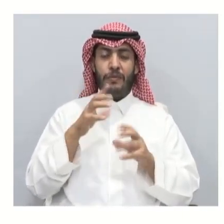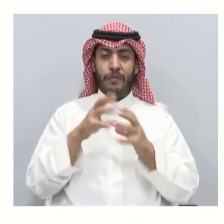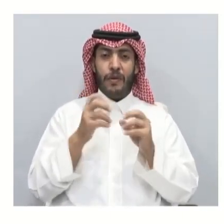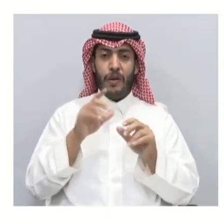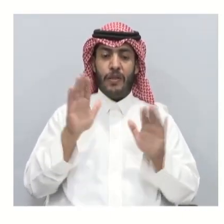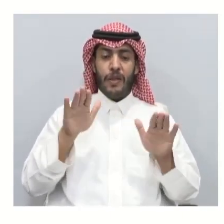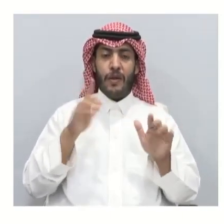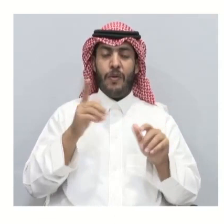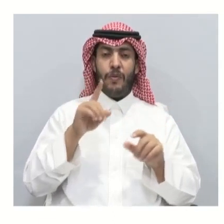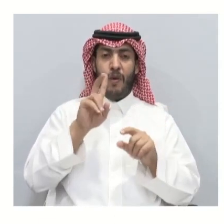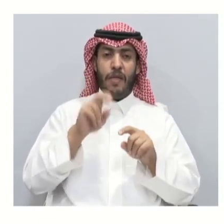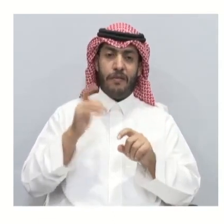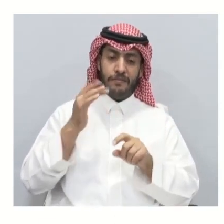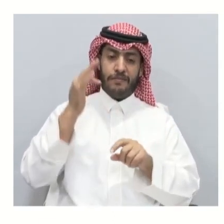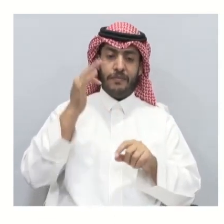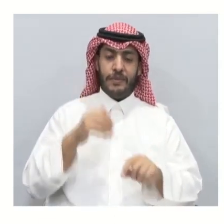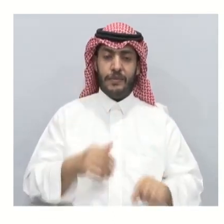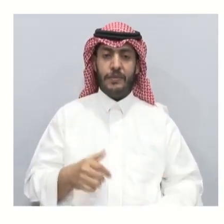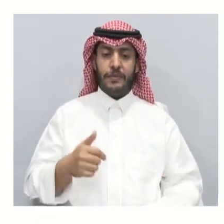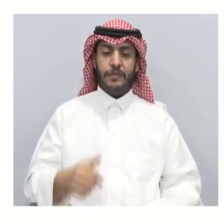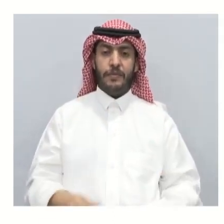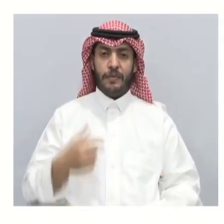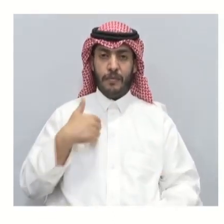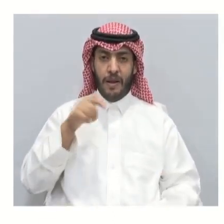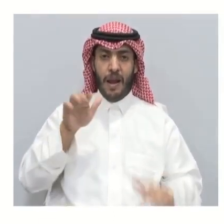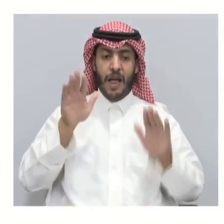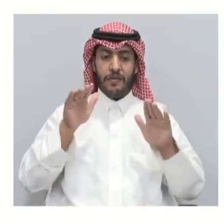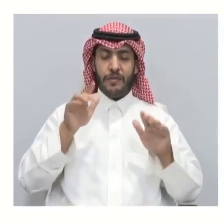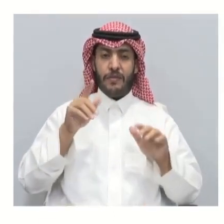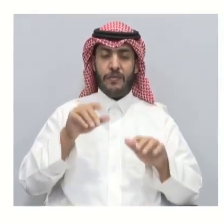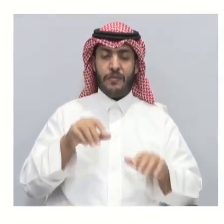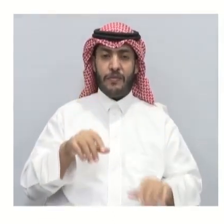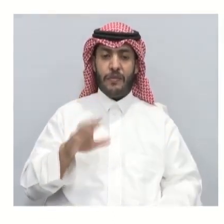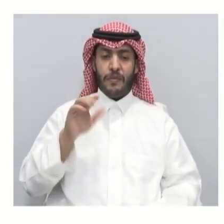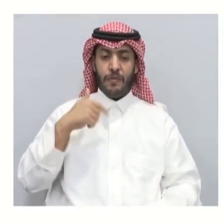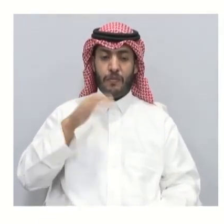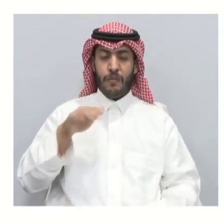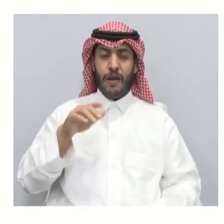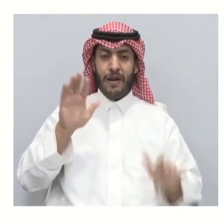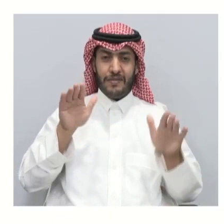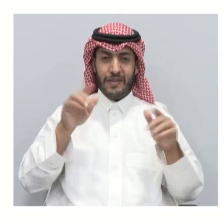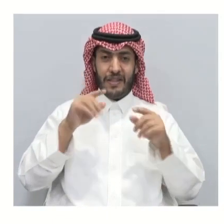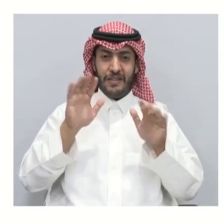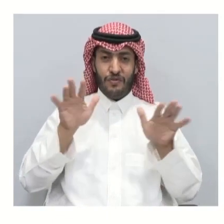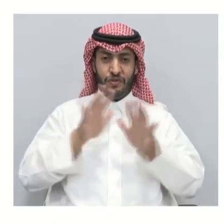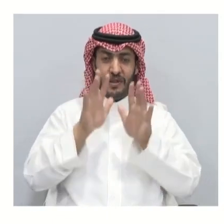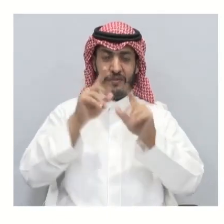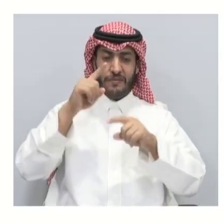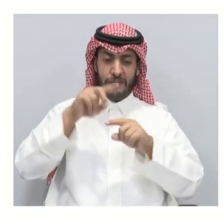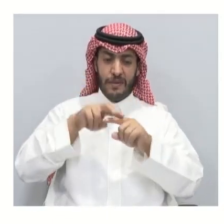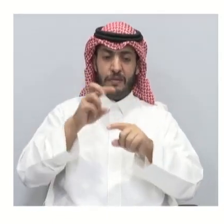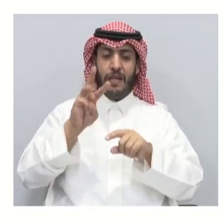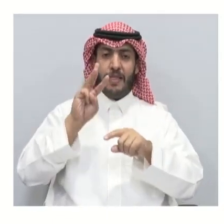الطيور التي تحلق اذا نستطيع ان نقول ان العصافير التي تقف على الشجره يمثلها